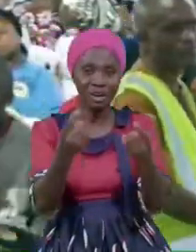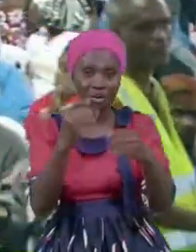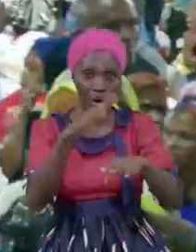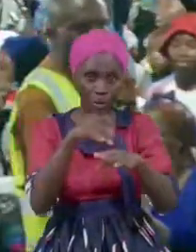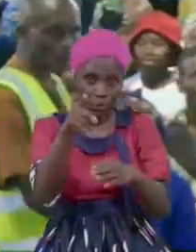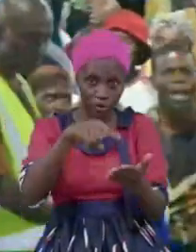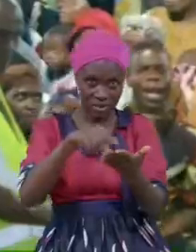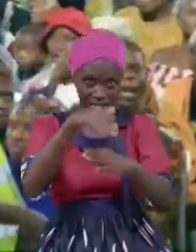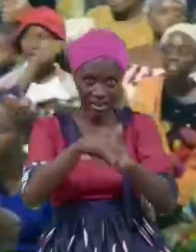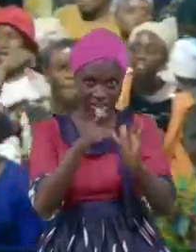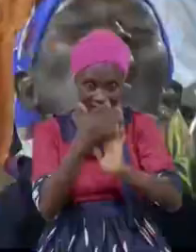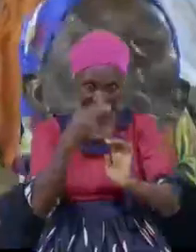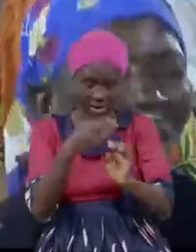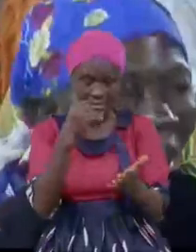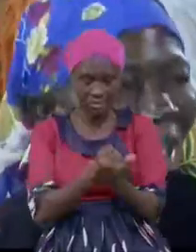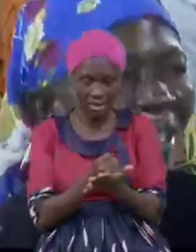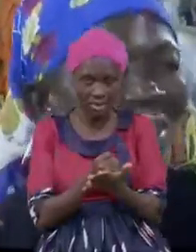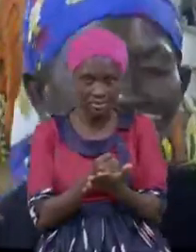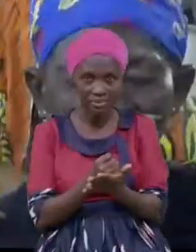vient pour vous au nom de Jésus.